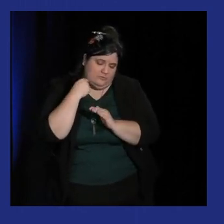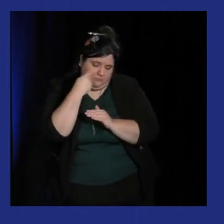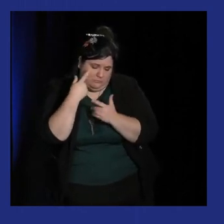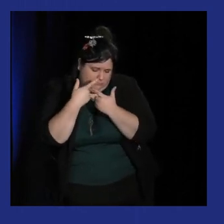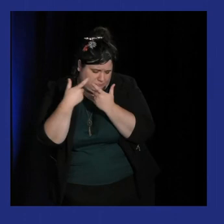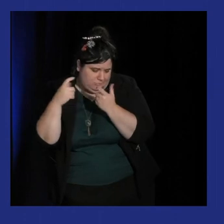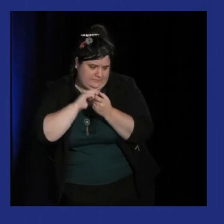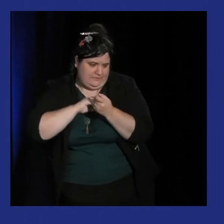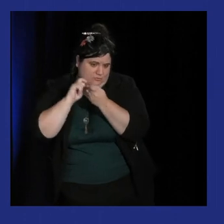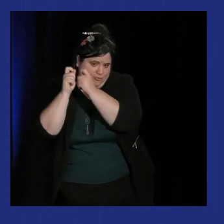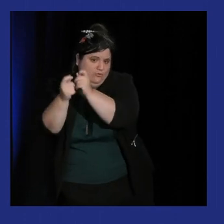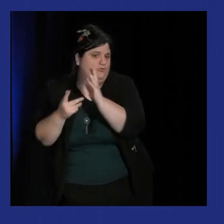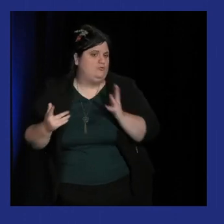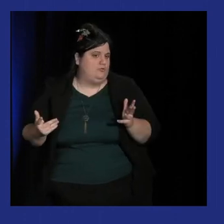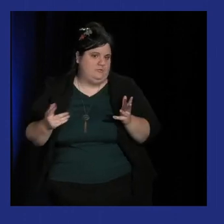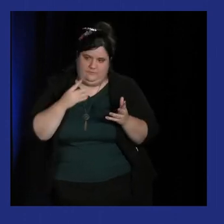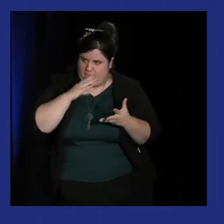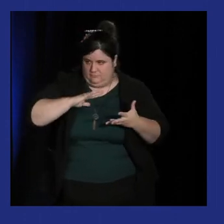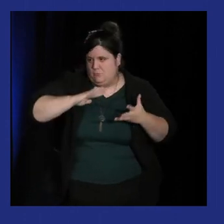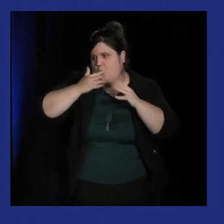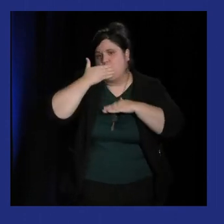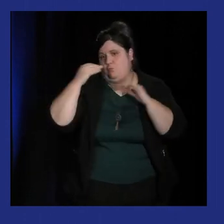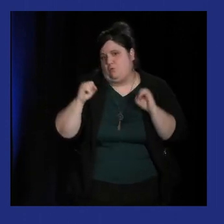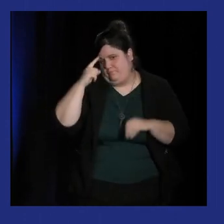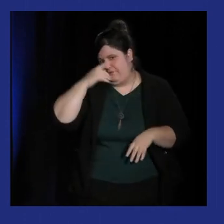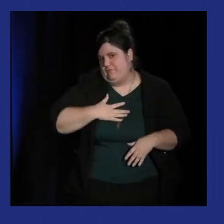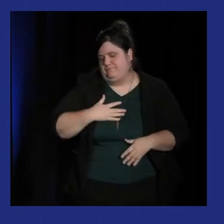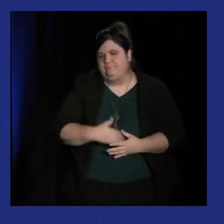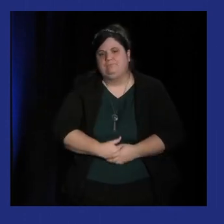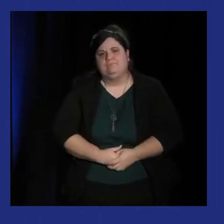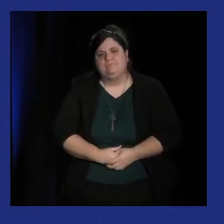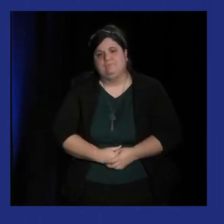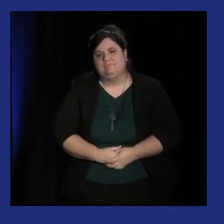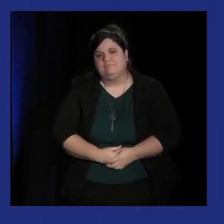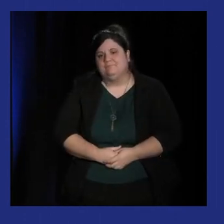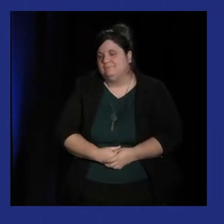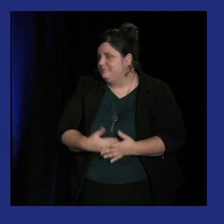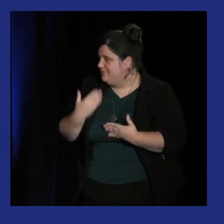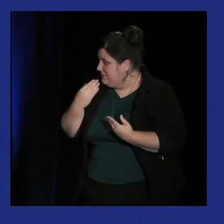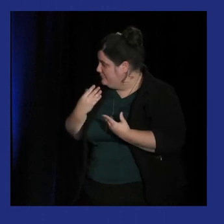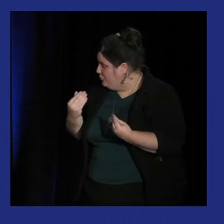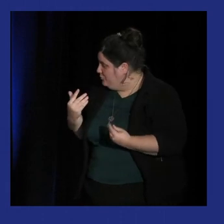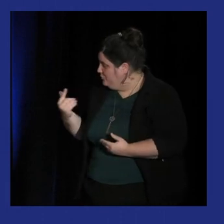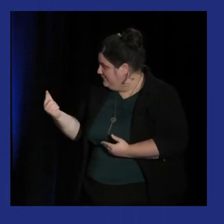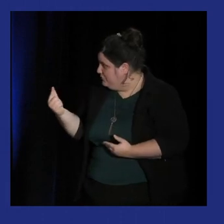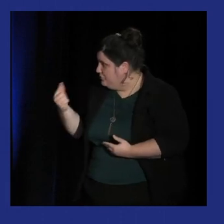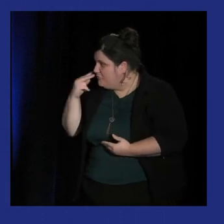nous sur ces différents niveaux merci beaucoup messieurs